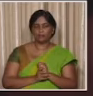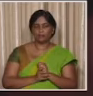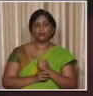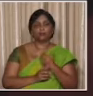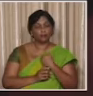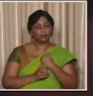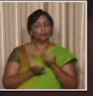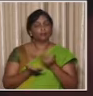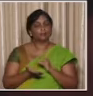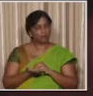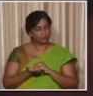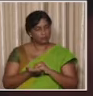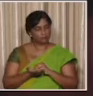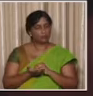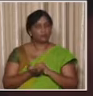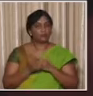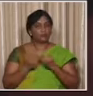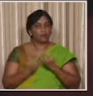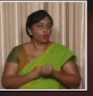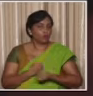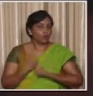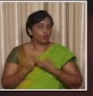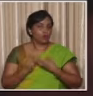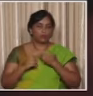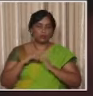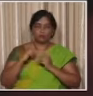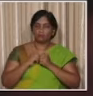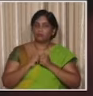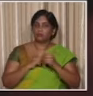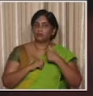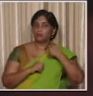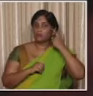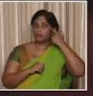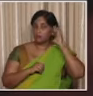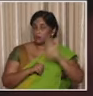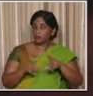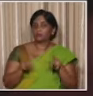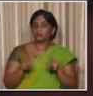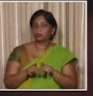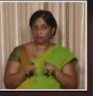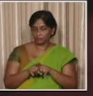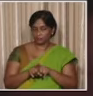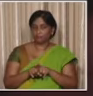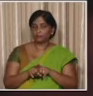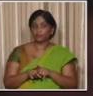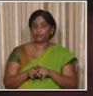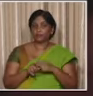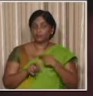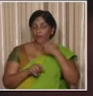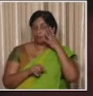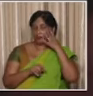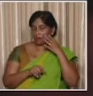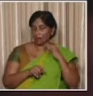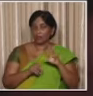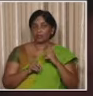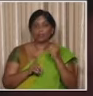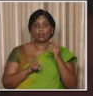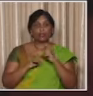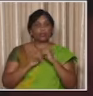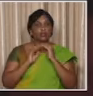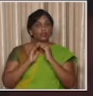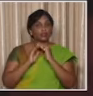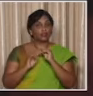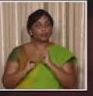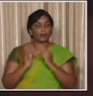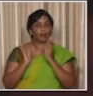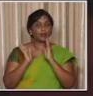අපි තවත් උනන්දුවෙන් මේ කටයුතු කරන්නට බලාපොරොත්තු වෙනවා. වගේම අමතක කරපු දෙපාර්තමේන්තුවක් තමයි